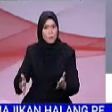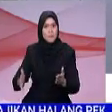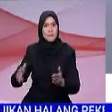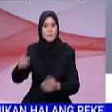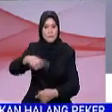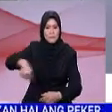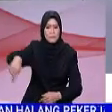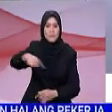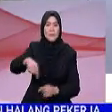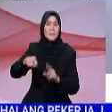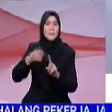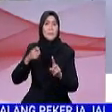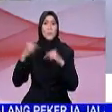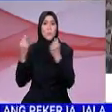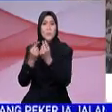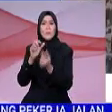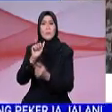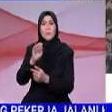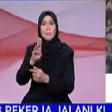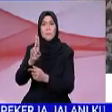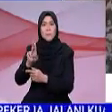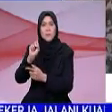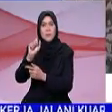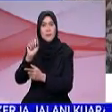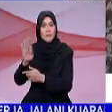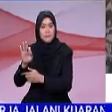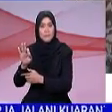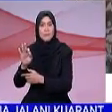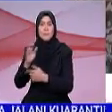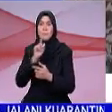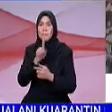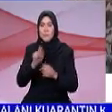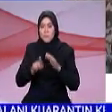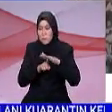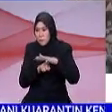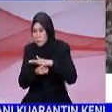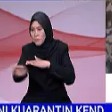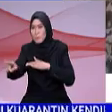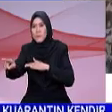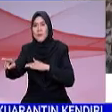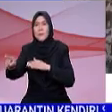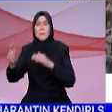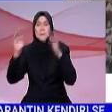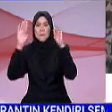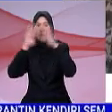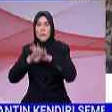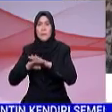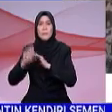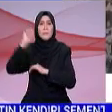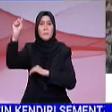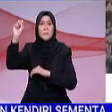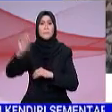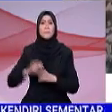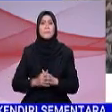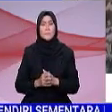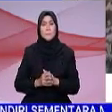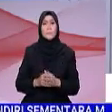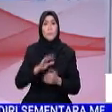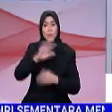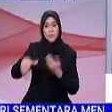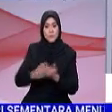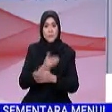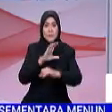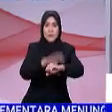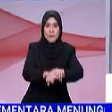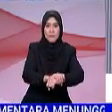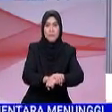adalah daripada kumpulan Abu Sayyaf yang telah melarikan diri masuk ke Sabah. Menurutnya, kesemua